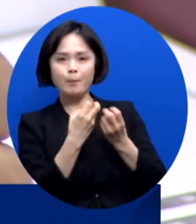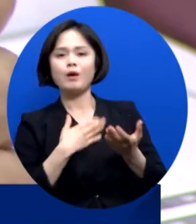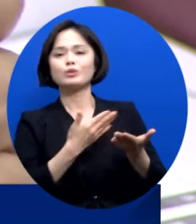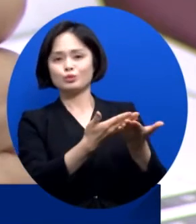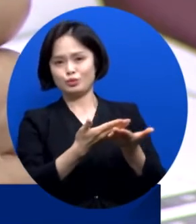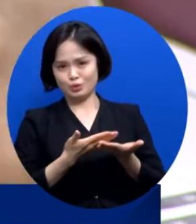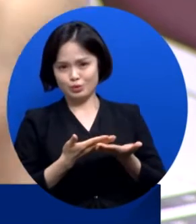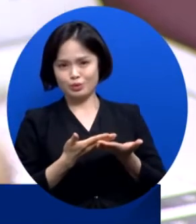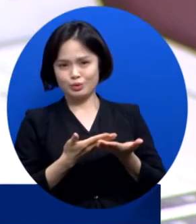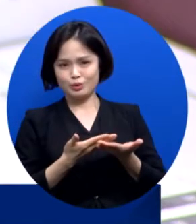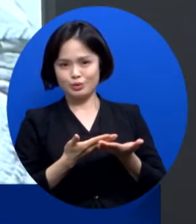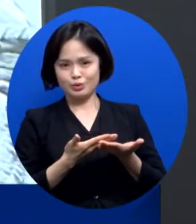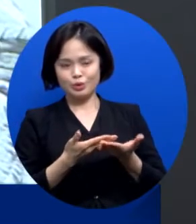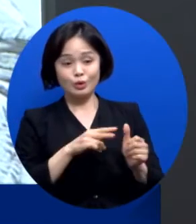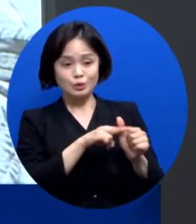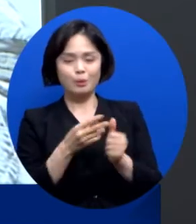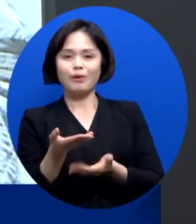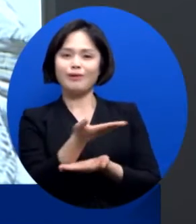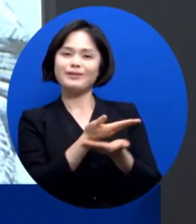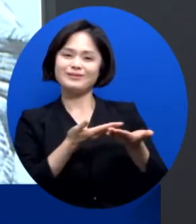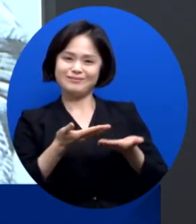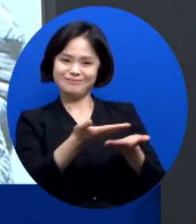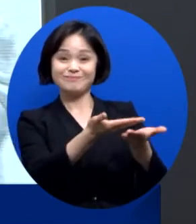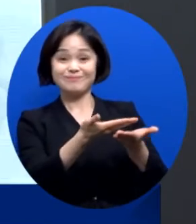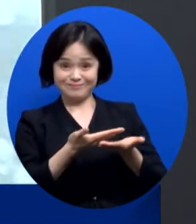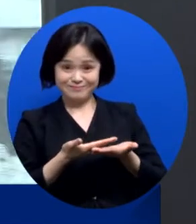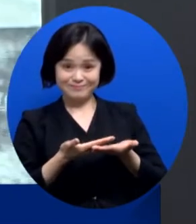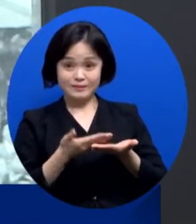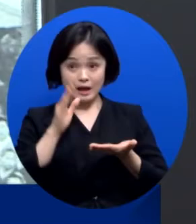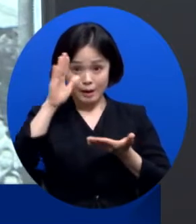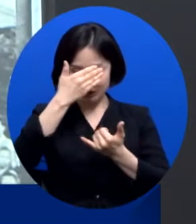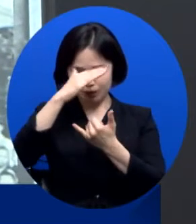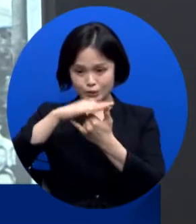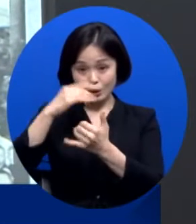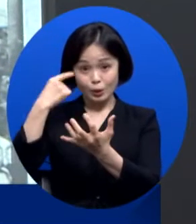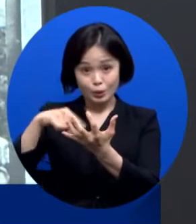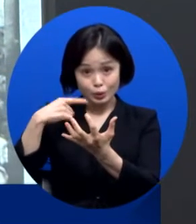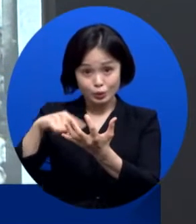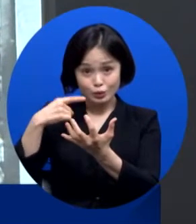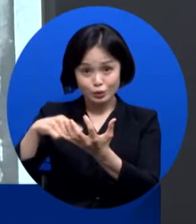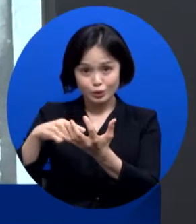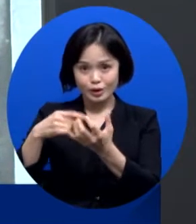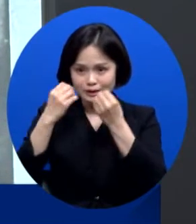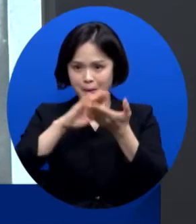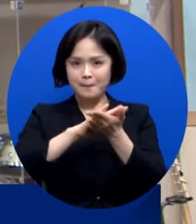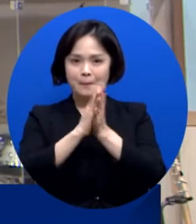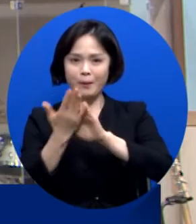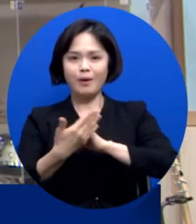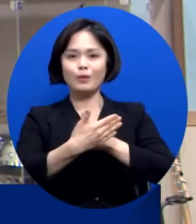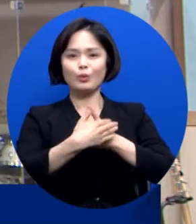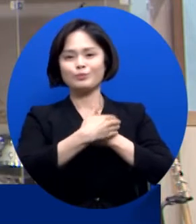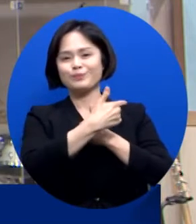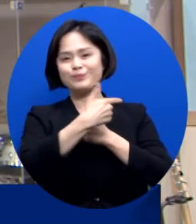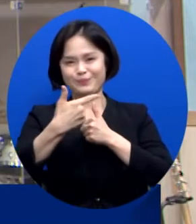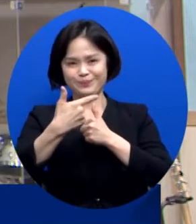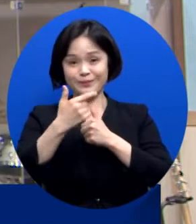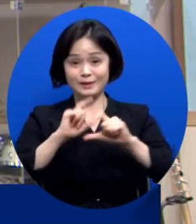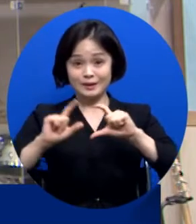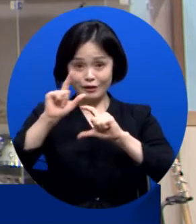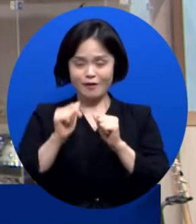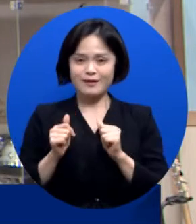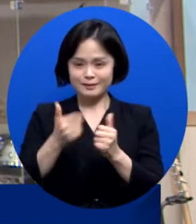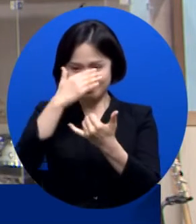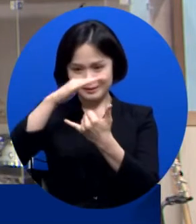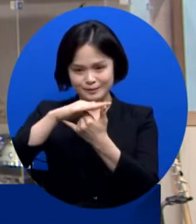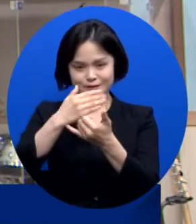우리에게 말씀을 해주셔서 또 앞으로의 교육적인 차원에서의 변화 많은 도움이 되고 있습니다. 앞으로 더욱더 열심히 다음